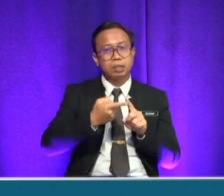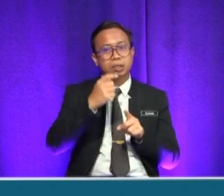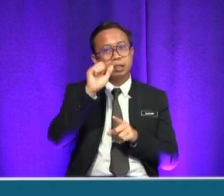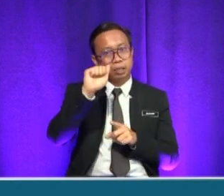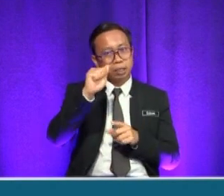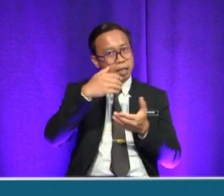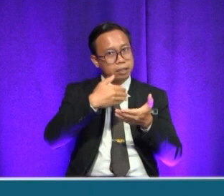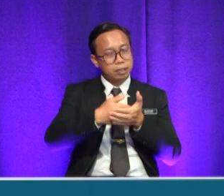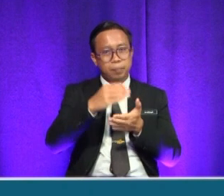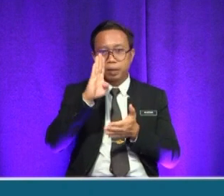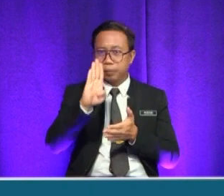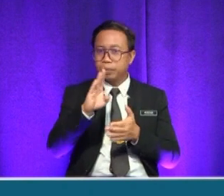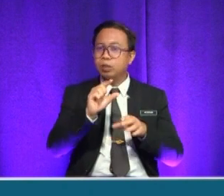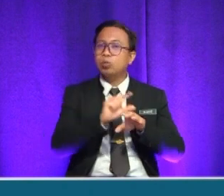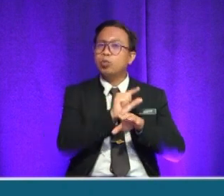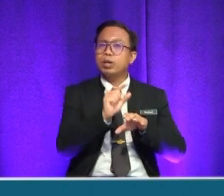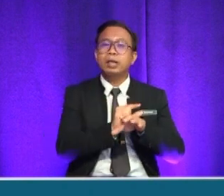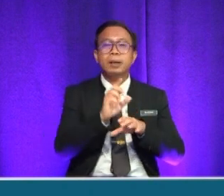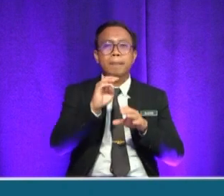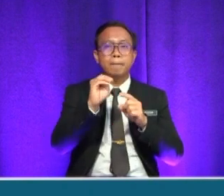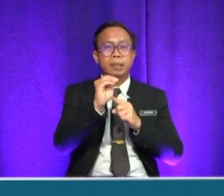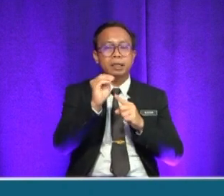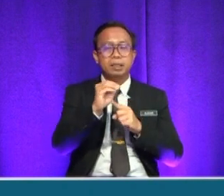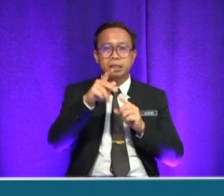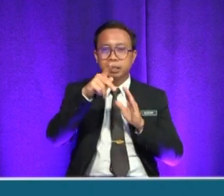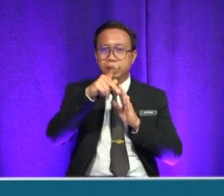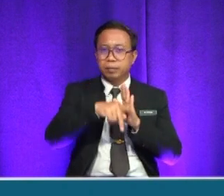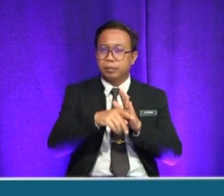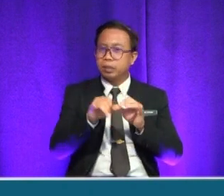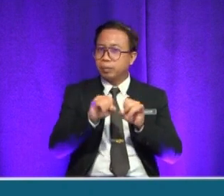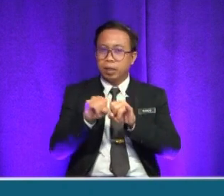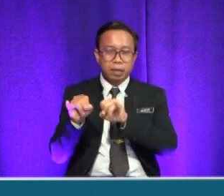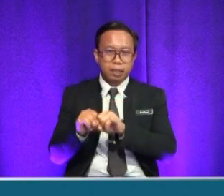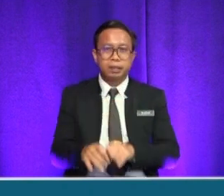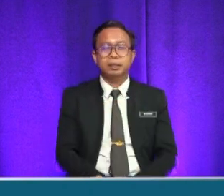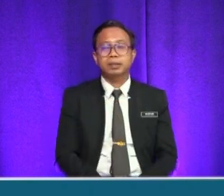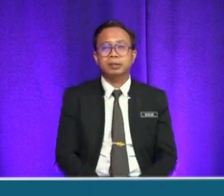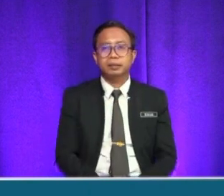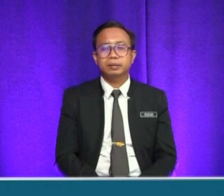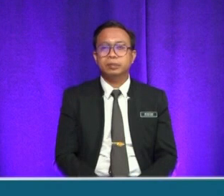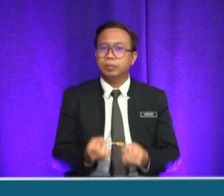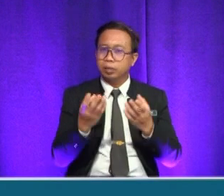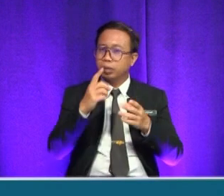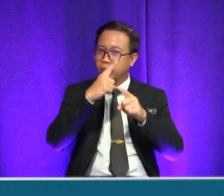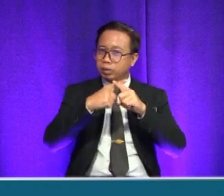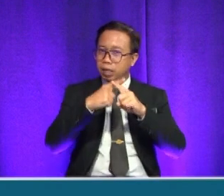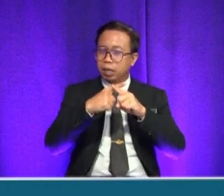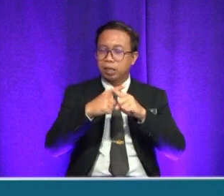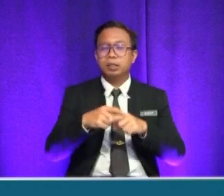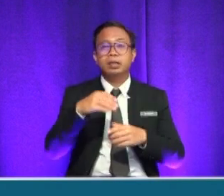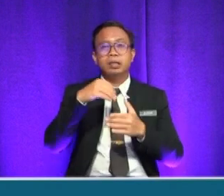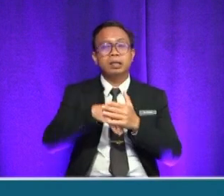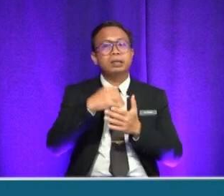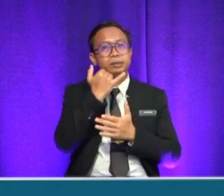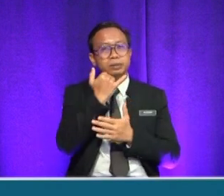B. Okey, menggunakan meter pelbagai. Tandakan right bagi penyataan kerja yang betul dan pangkah bagi yang salah dalam